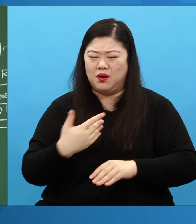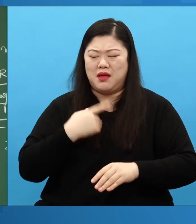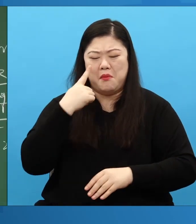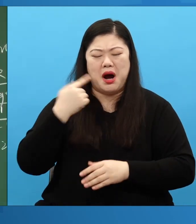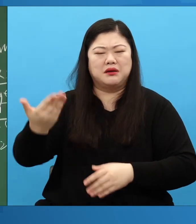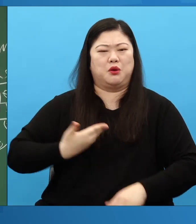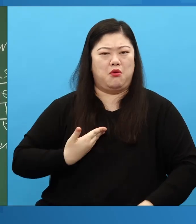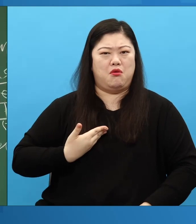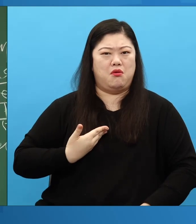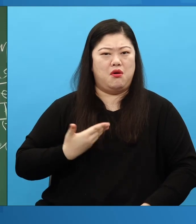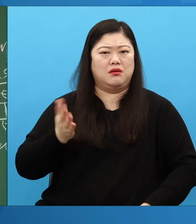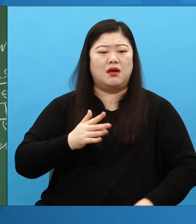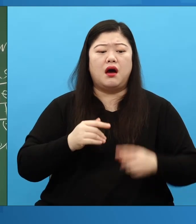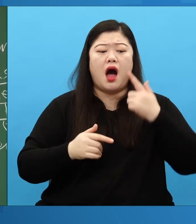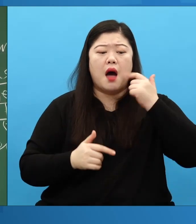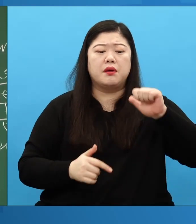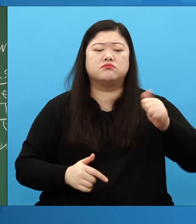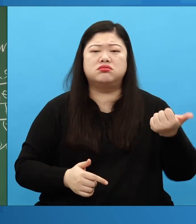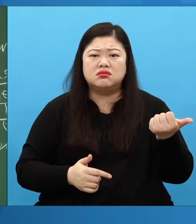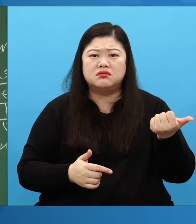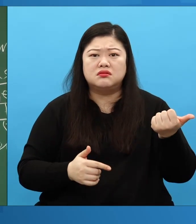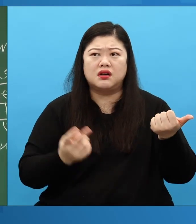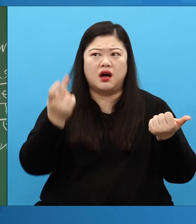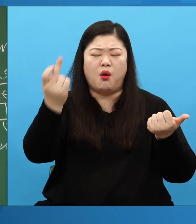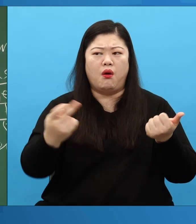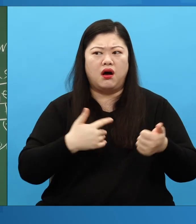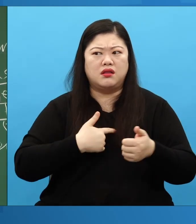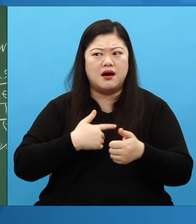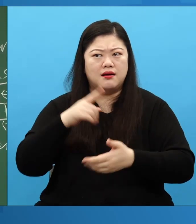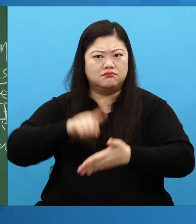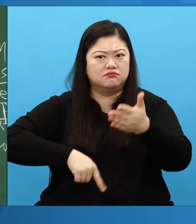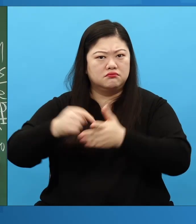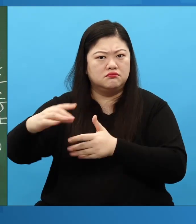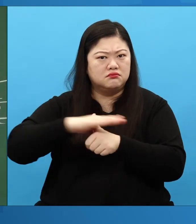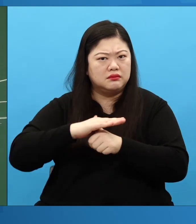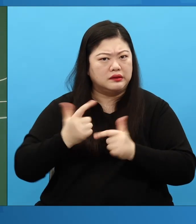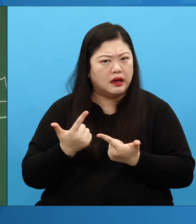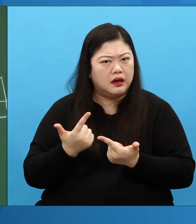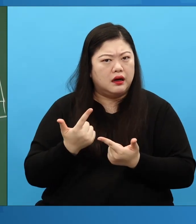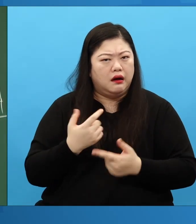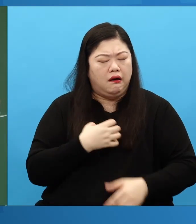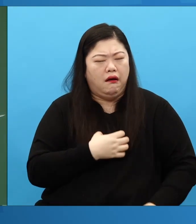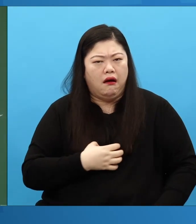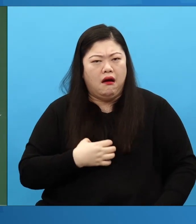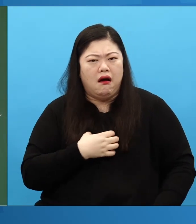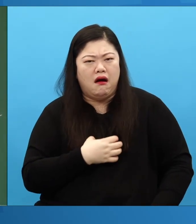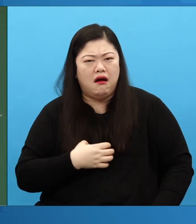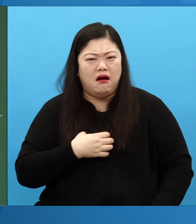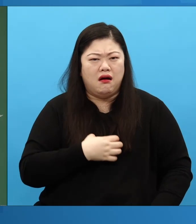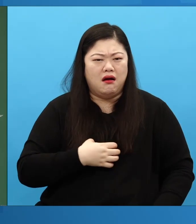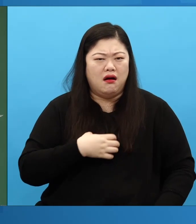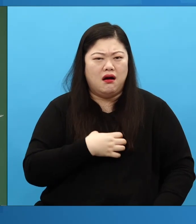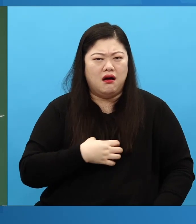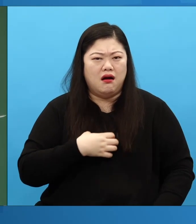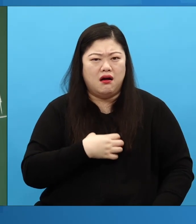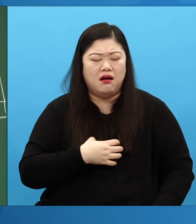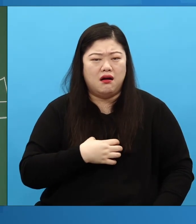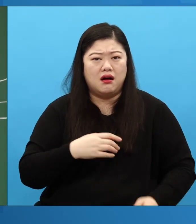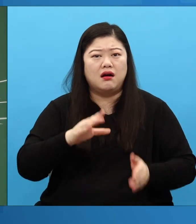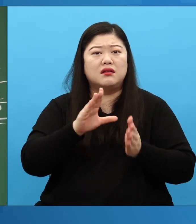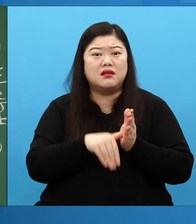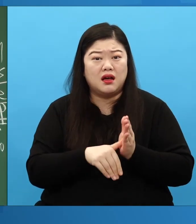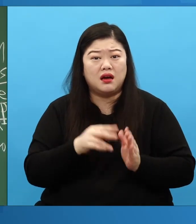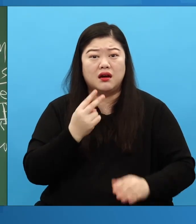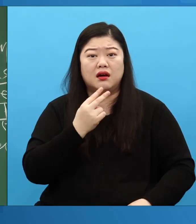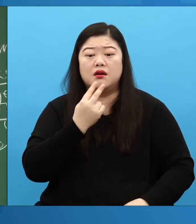but now we're in big trouble. 예, 특히 이제 그 요셉이 우는 소리를 듣고 형들이 그렇게 생각한 거예요. And so this is something that